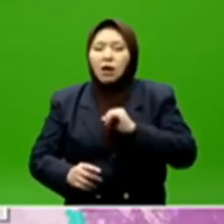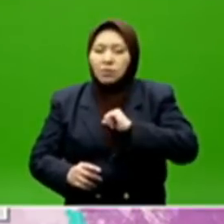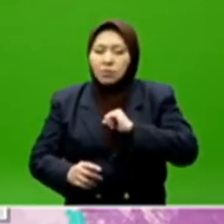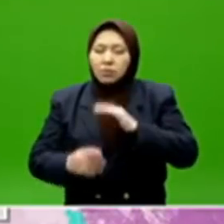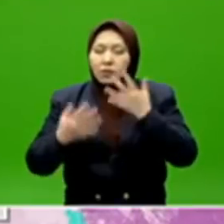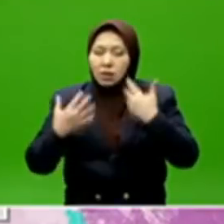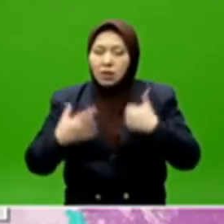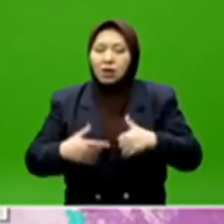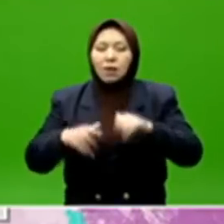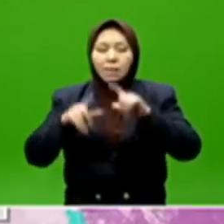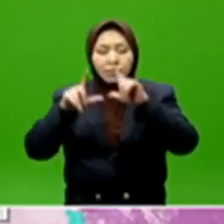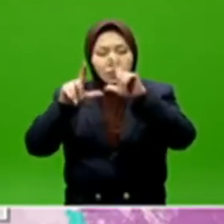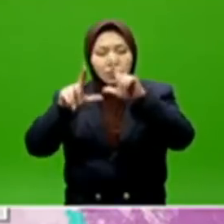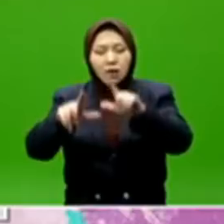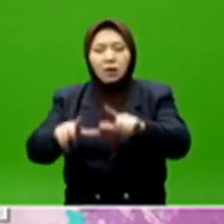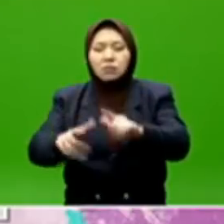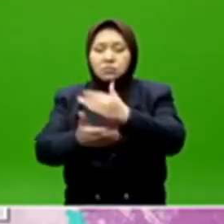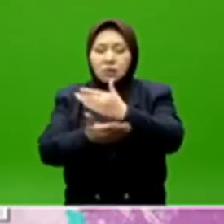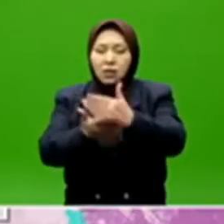إني